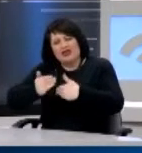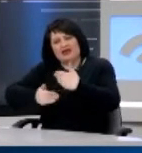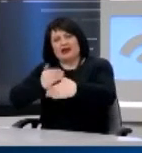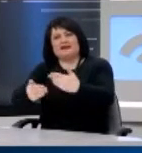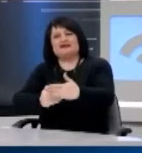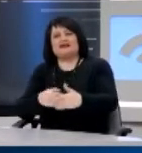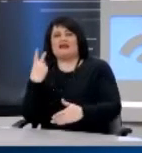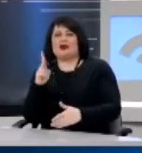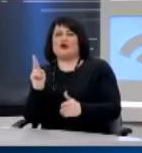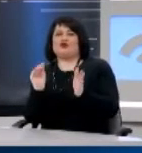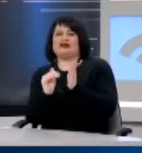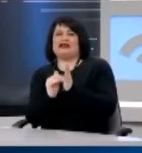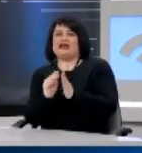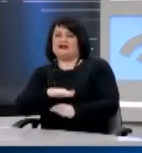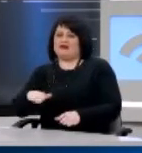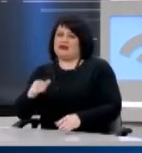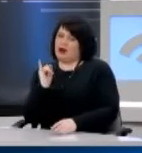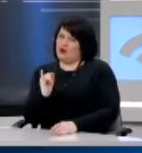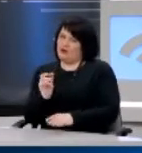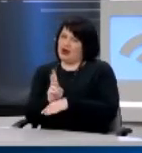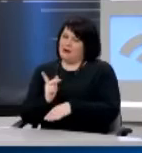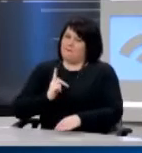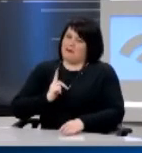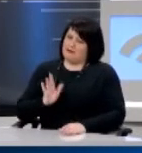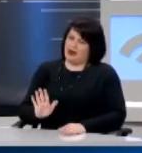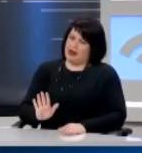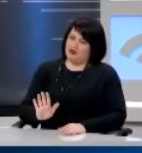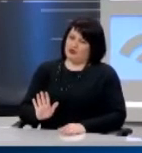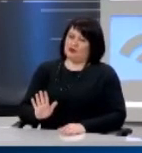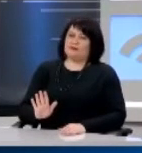Αντί να μας κατηγορείτε ότι δεν επιταχύνουμε,